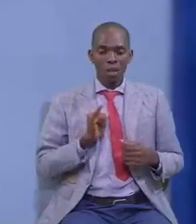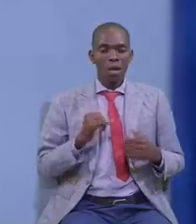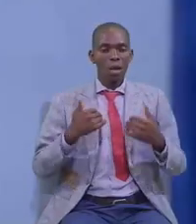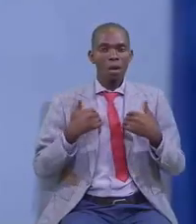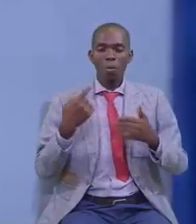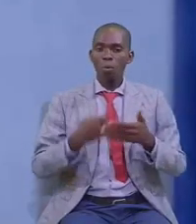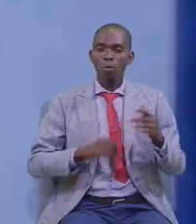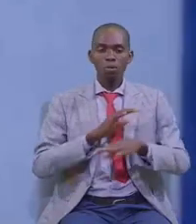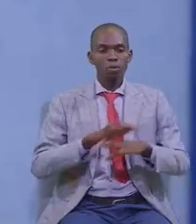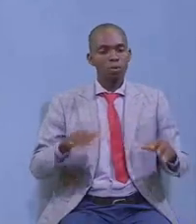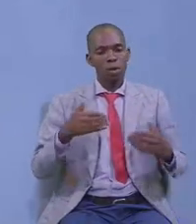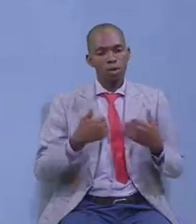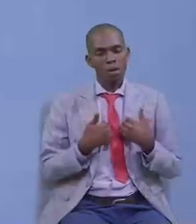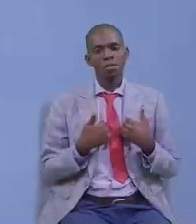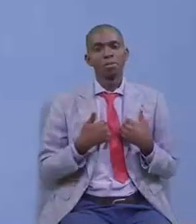pas.